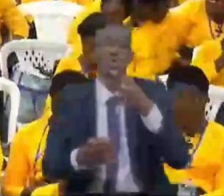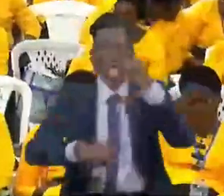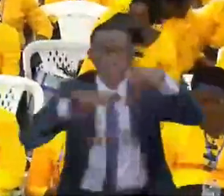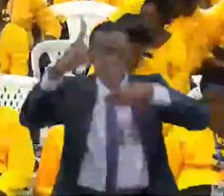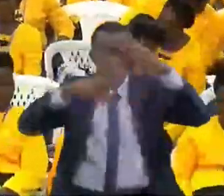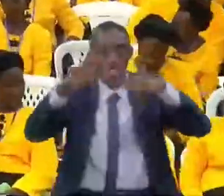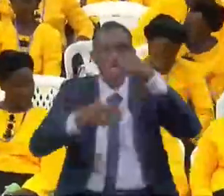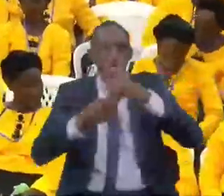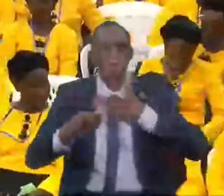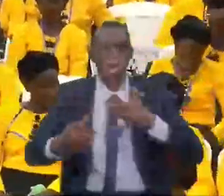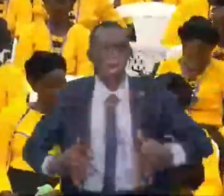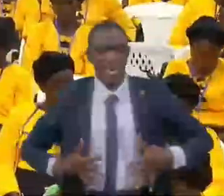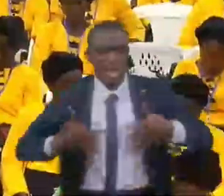vie,